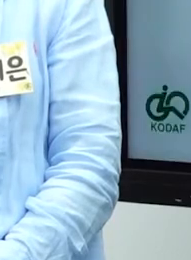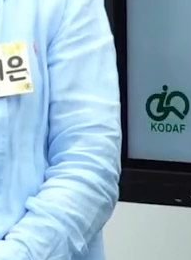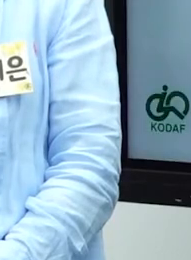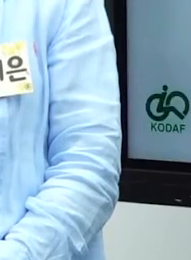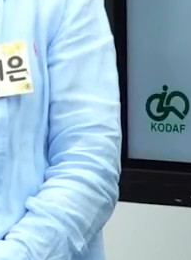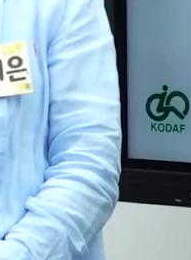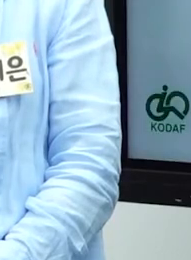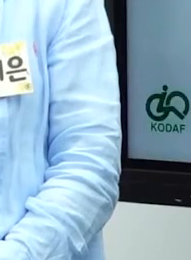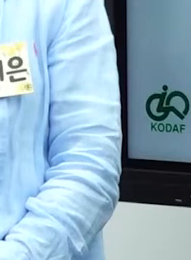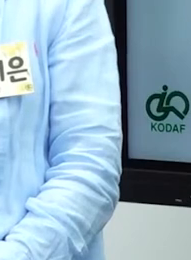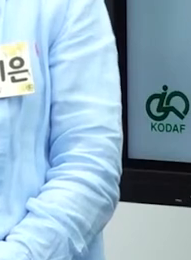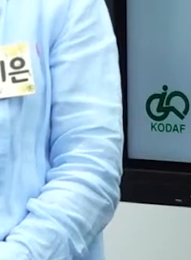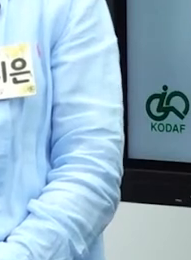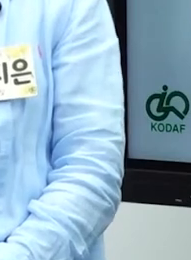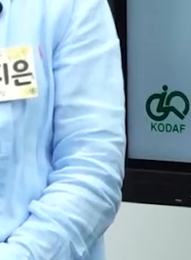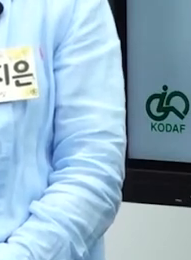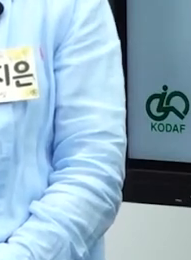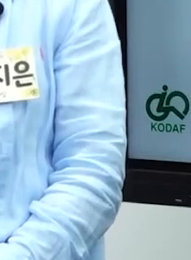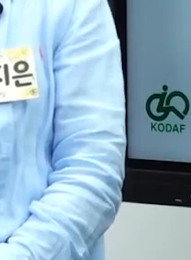드리며 그러한